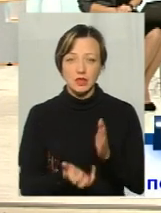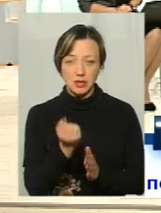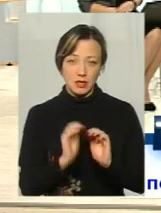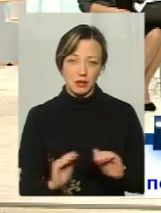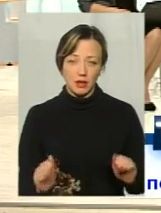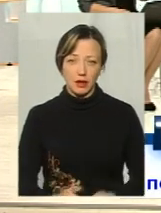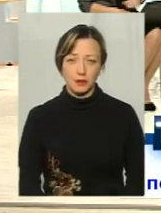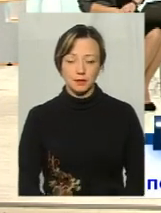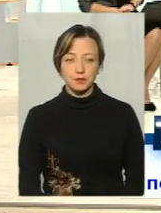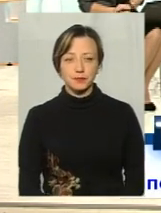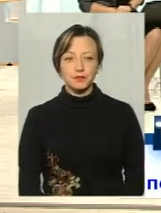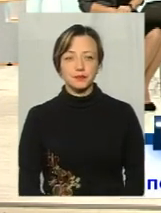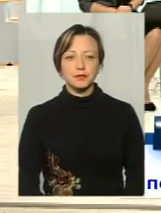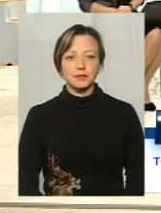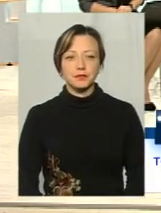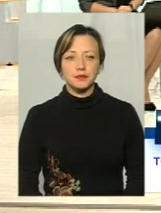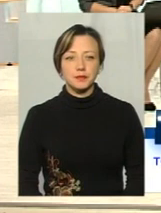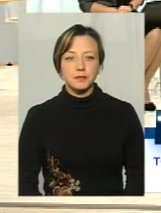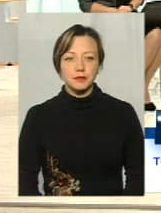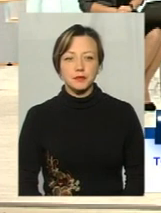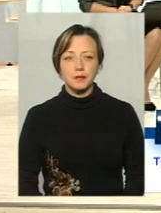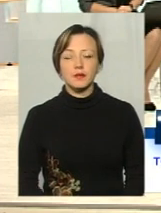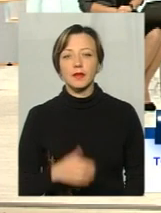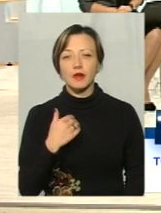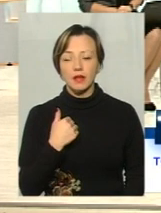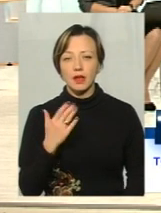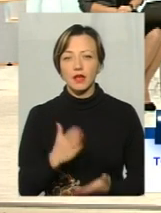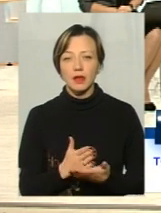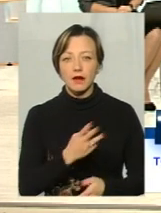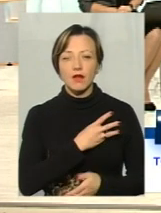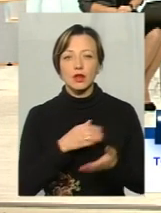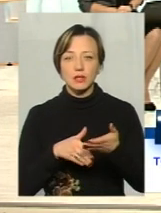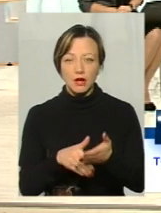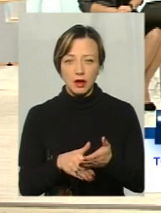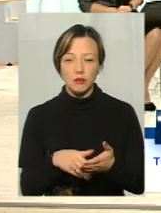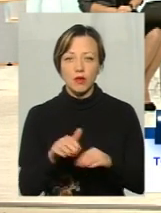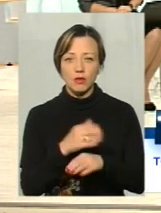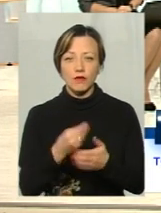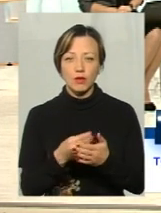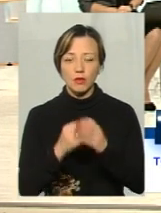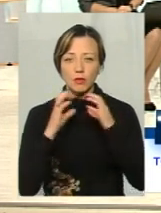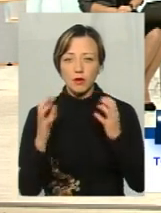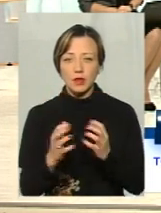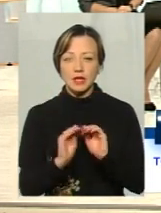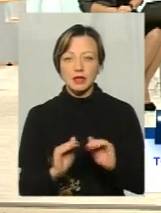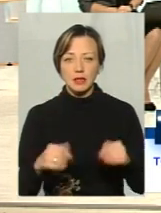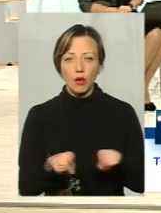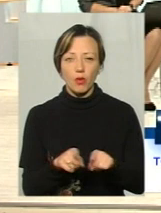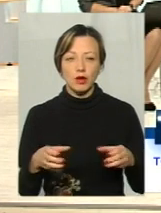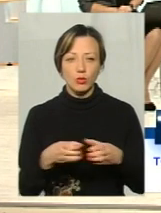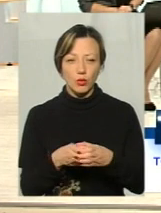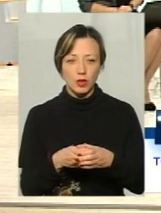дітей. Дякую. Пані Мартина. Я є волонтером благодійного фонду «Небайдужі люди». Ми опікуємося якраз дітьми такої